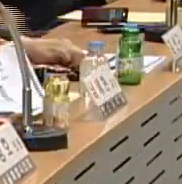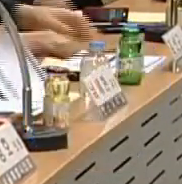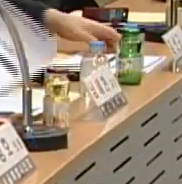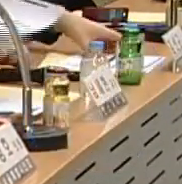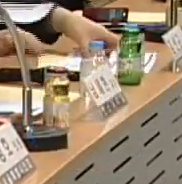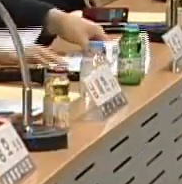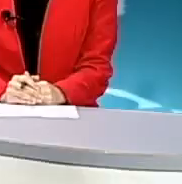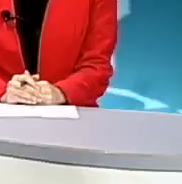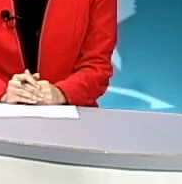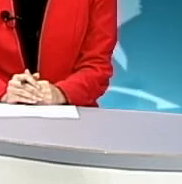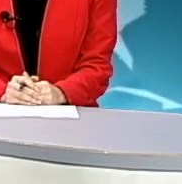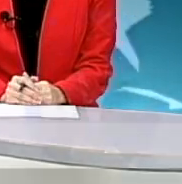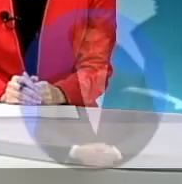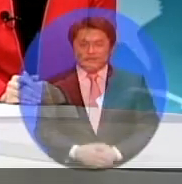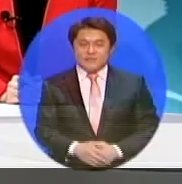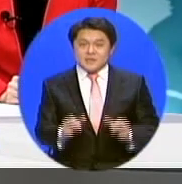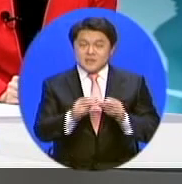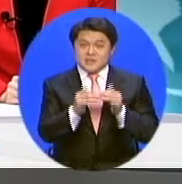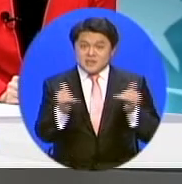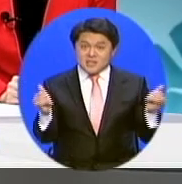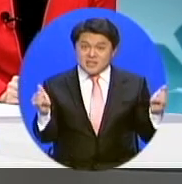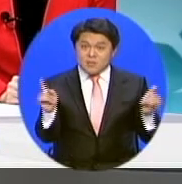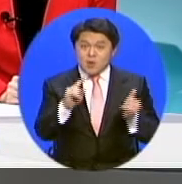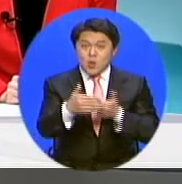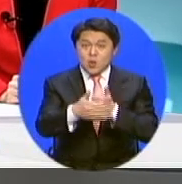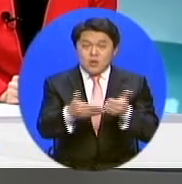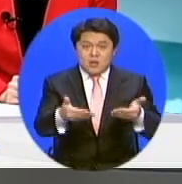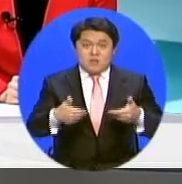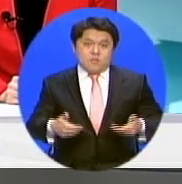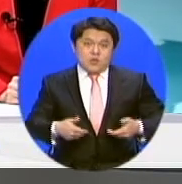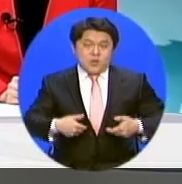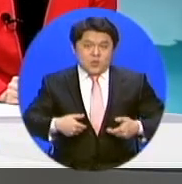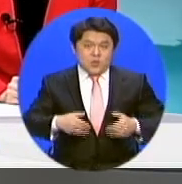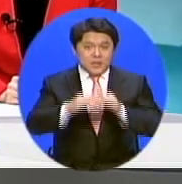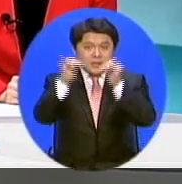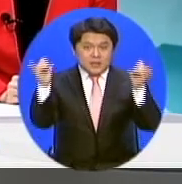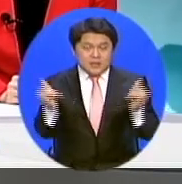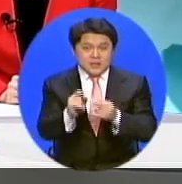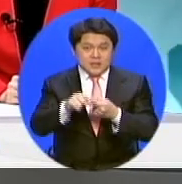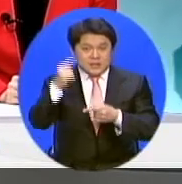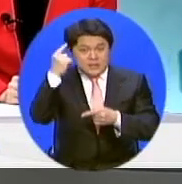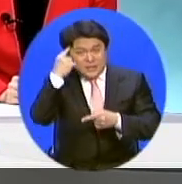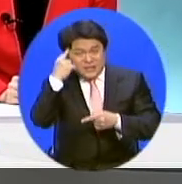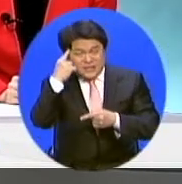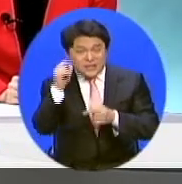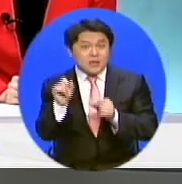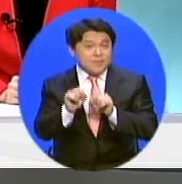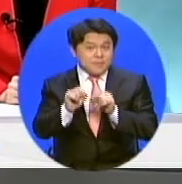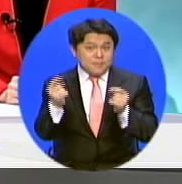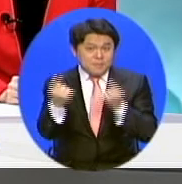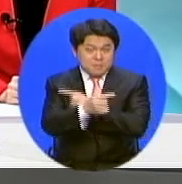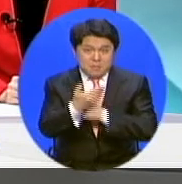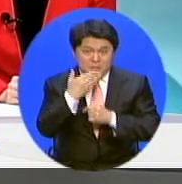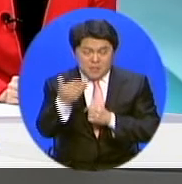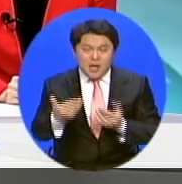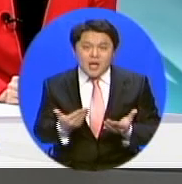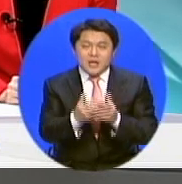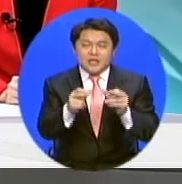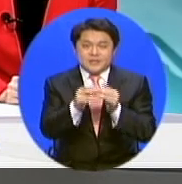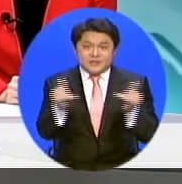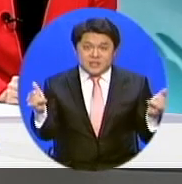배상훈입니다. 장애인은 봉사를 받는 존재라는 사회 인식을 깨는 발달장애인 자원봉사자들이